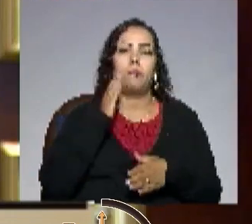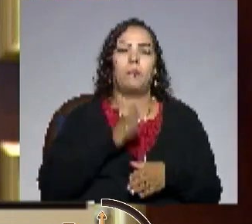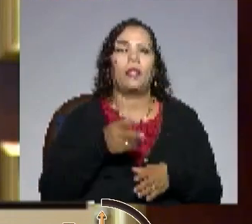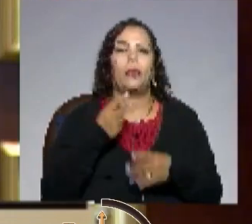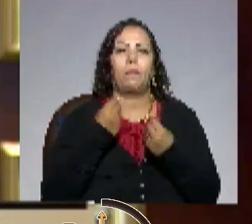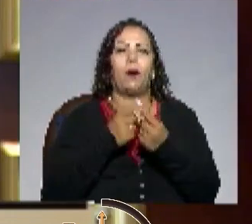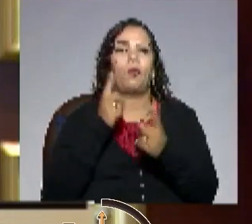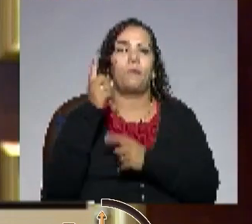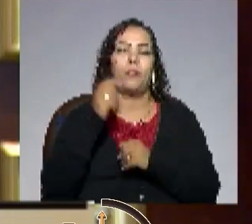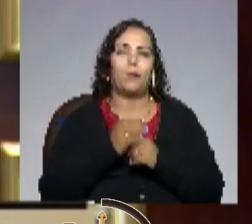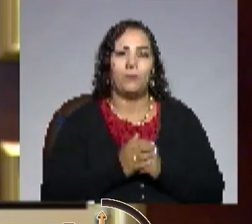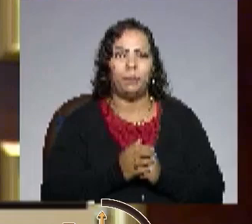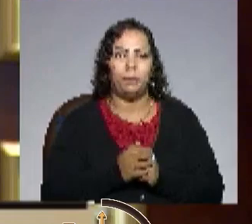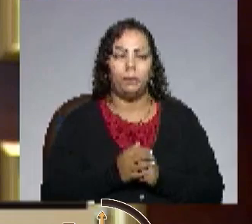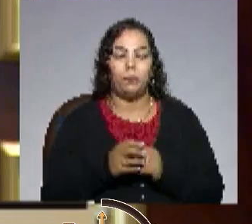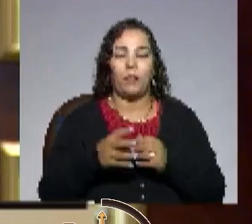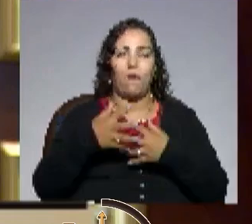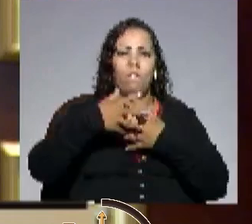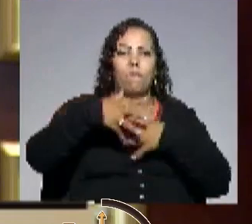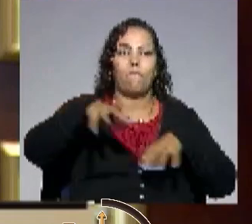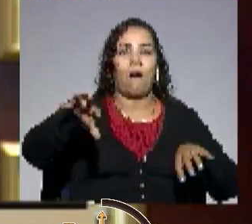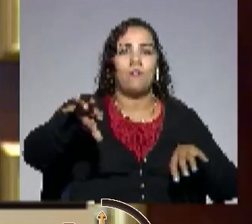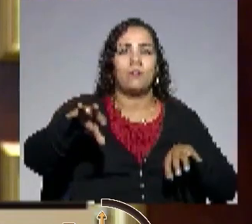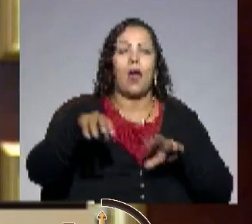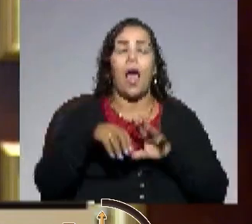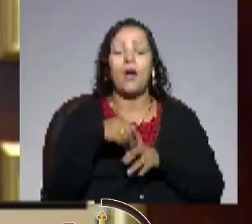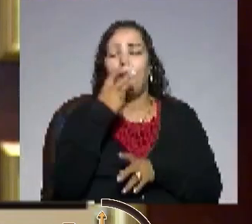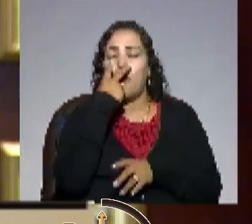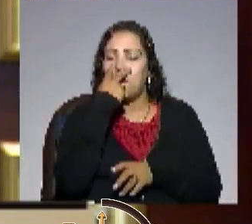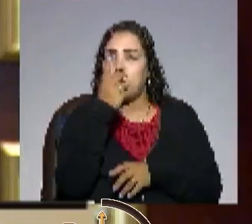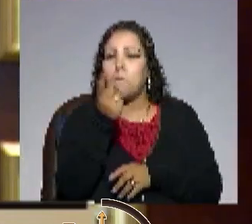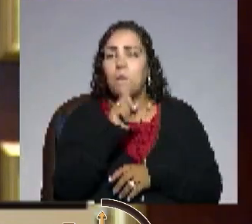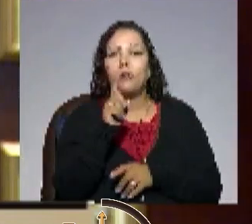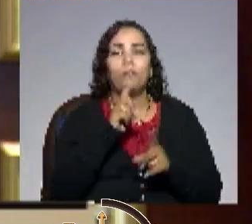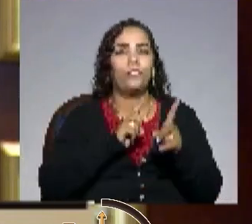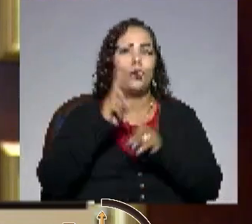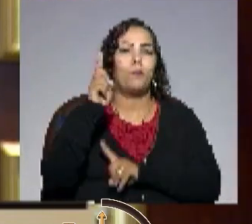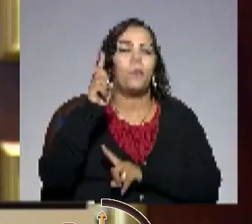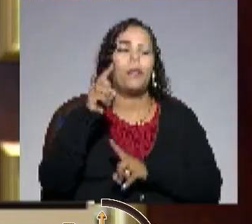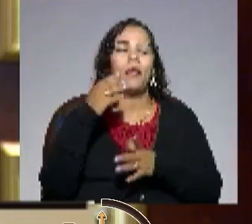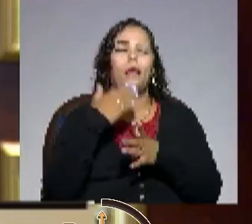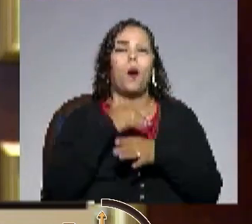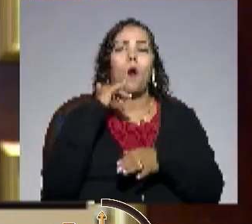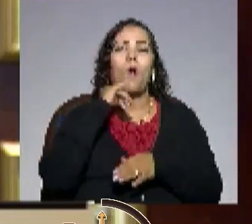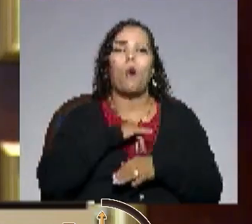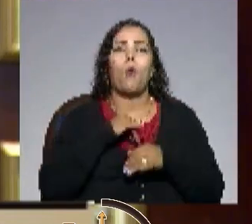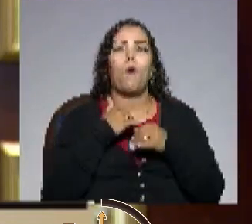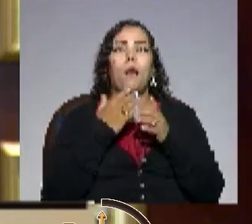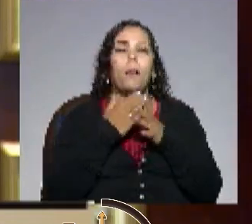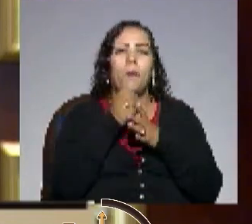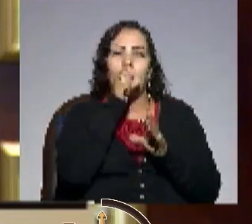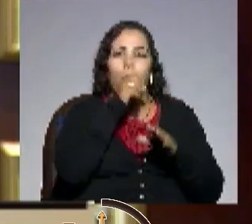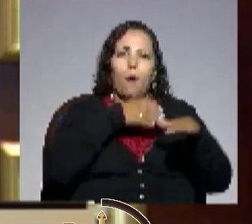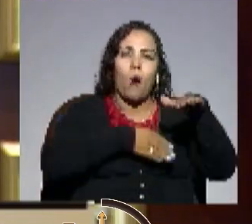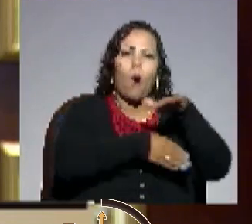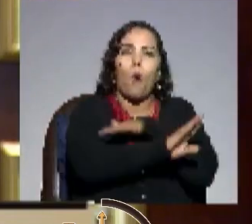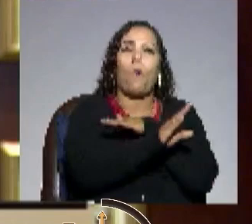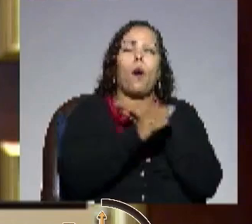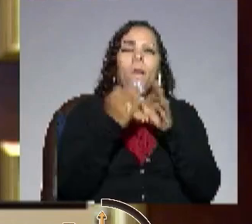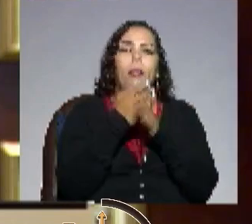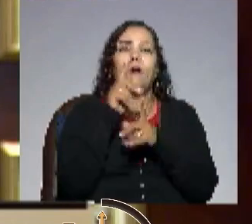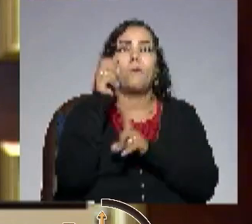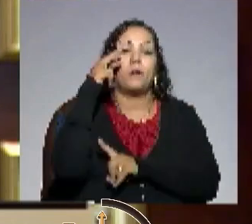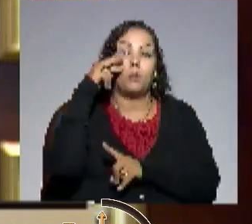فاصل بيني وبين ربنا تخليني مش شايف ربنا تخليني هربان من ربنا ربنا